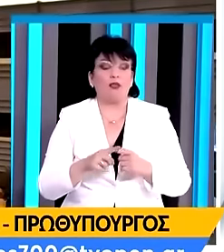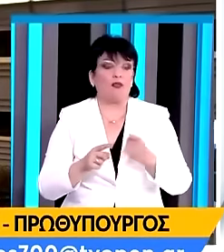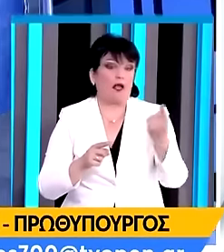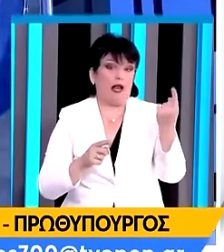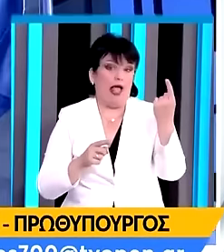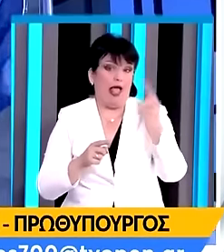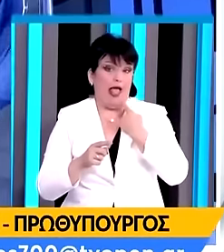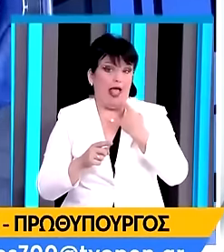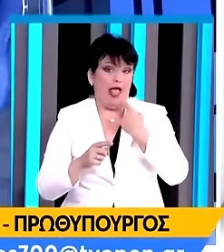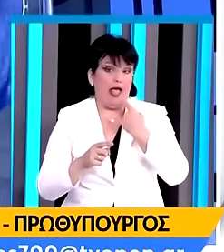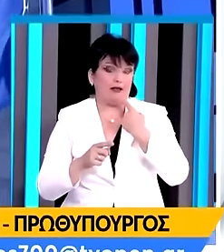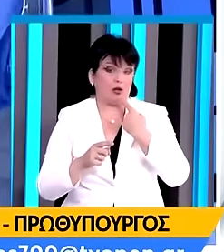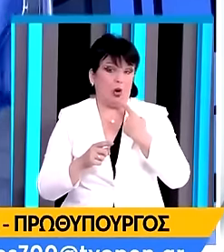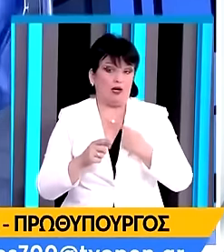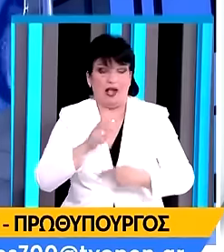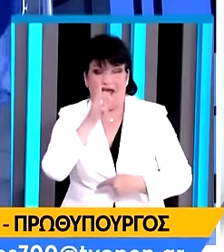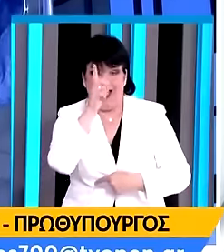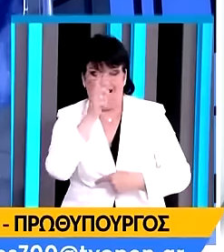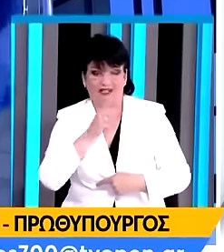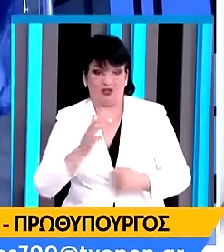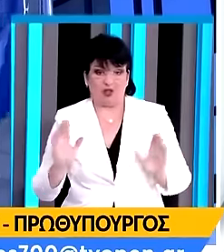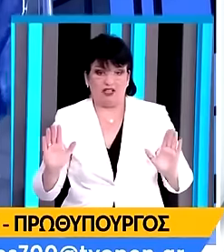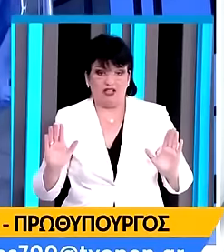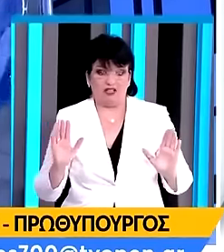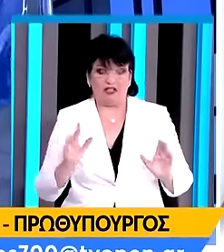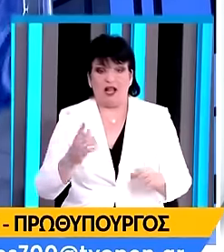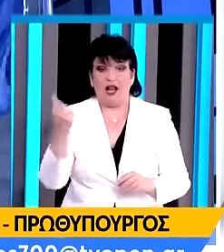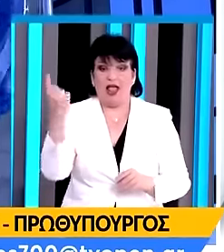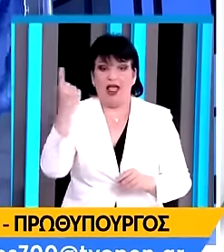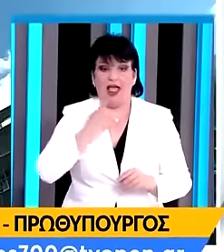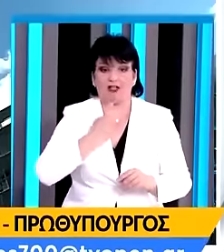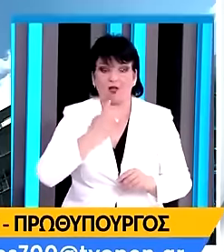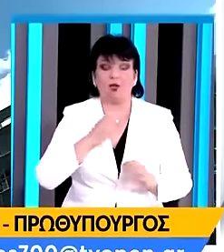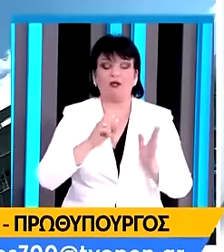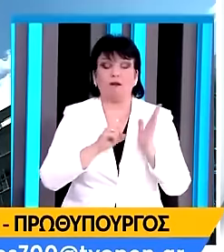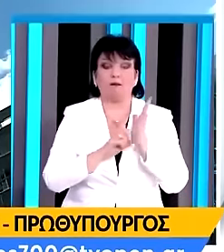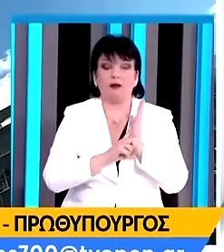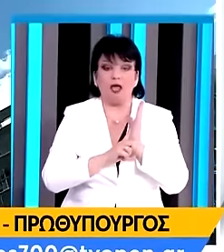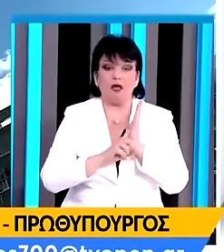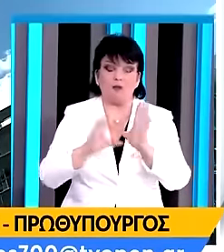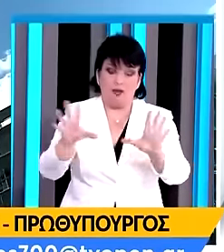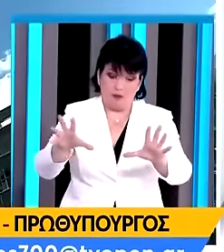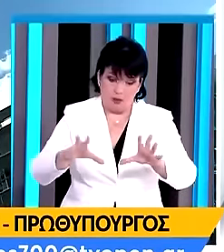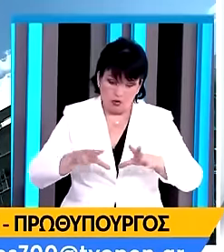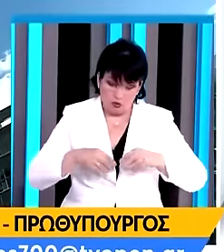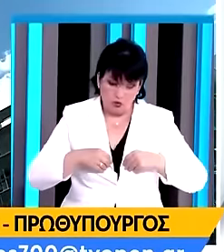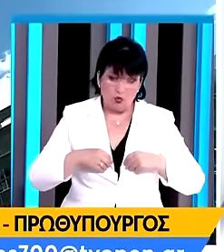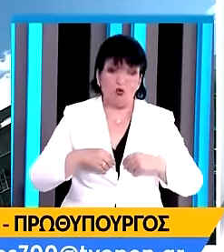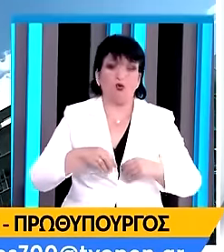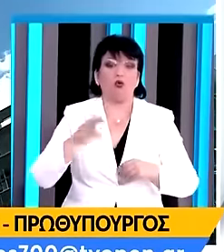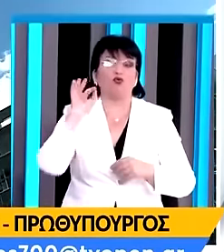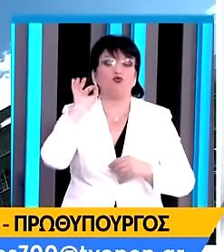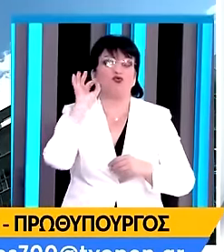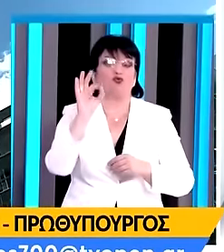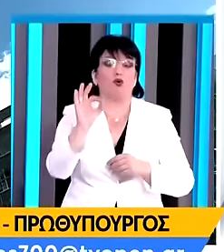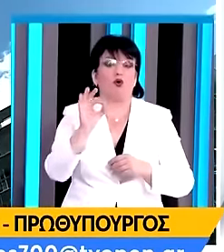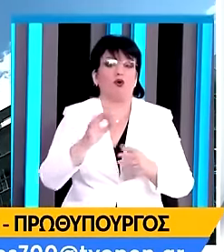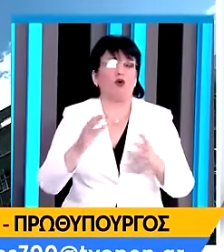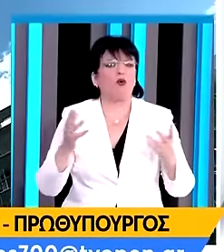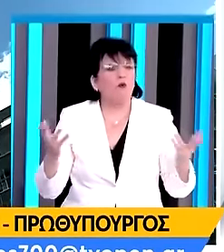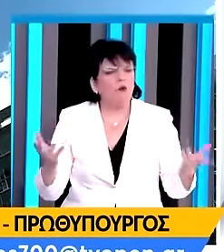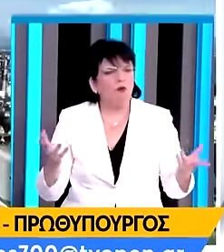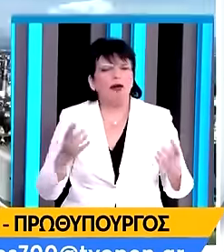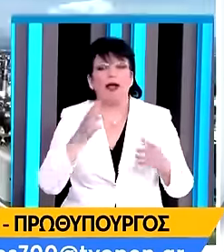εντολή αλαζονίας, αλλά είναι μια επιταγή την οποία πρέπει να εξαγυρώσουμε εμπιστοσύνη και απαιτήσει. Ναι, γιατί όμως.